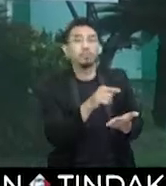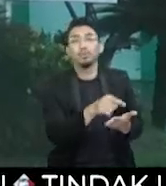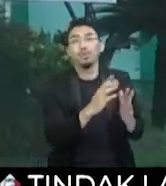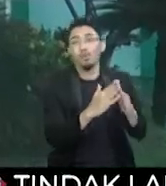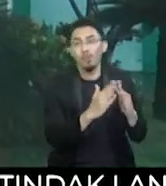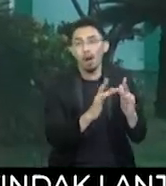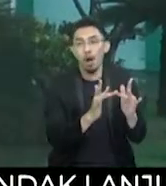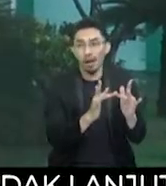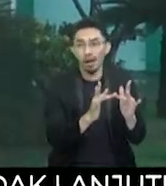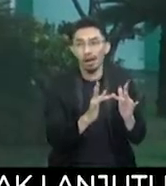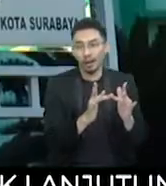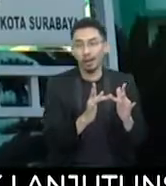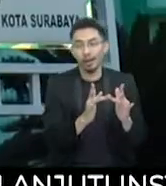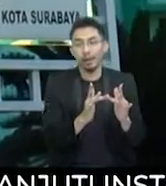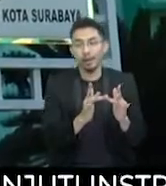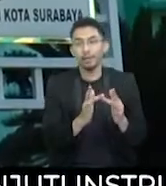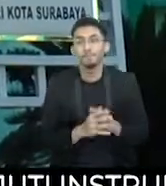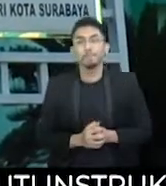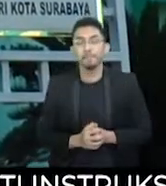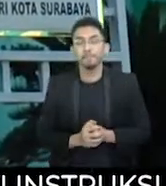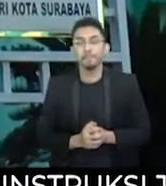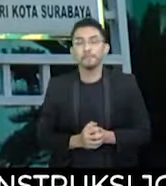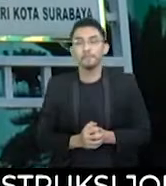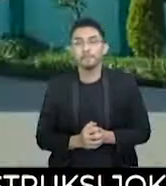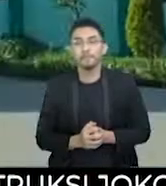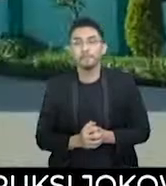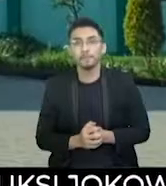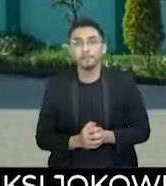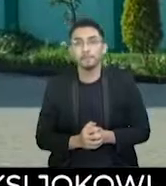Dari Surabaya, Jawa Timur, Yuda Prawira, iNews, melaporkan.